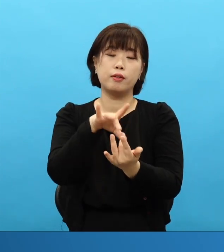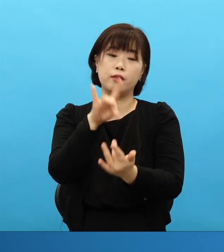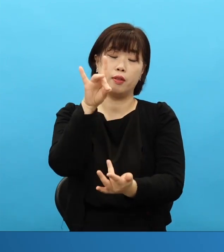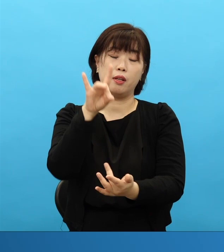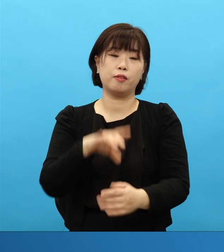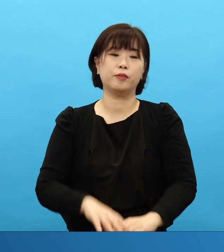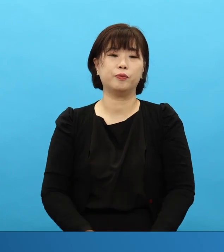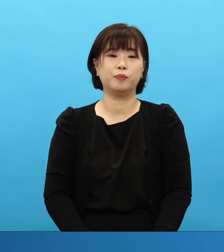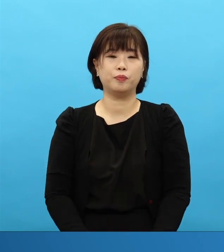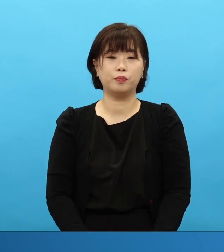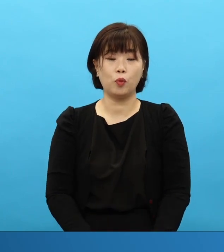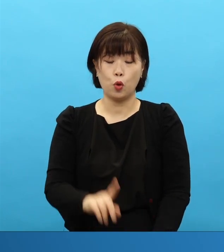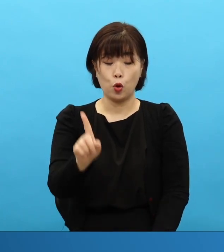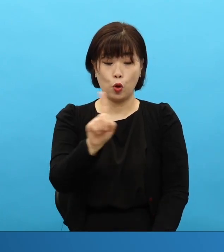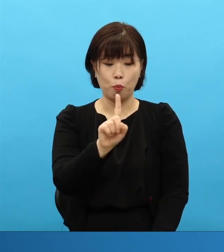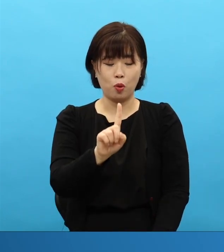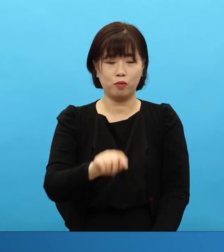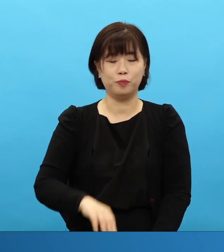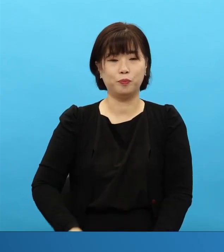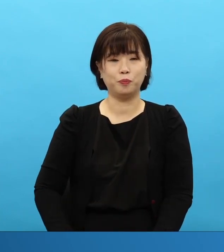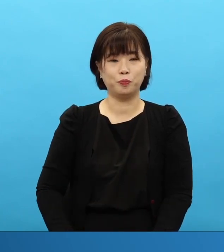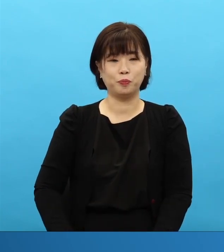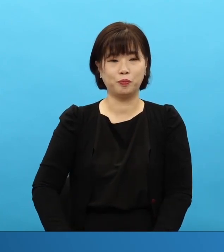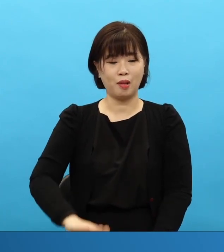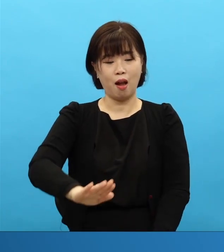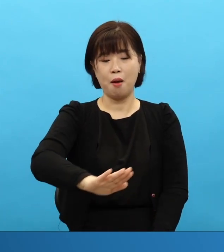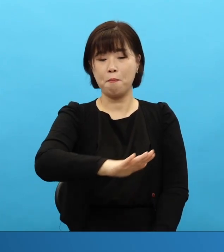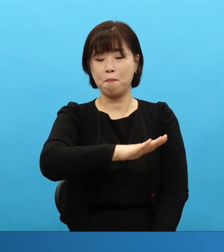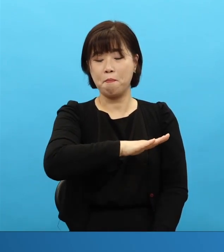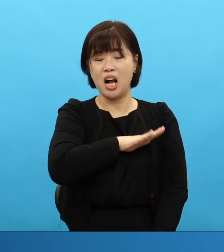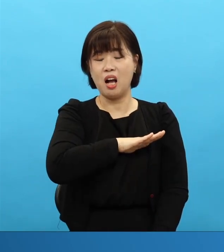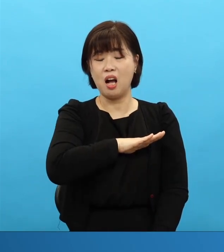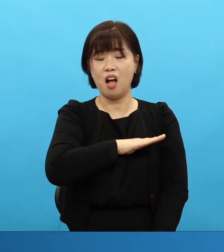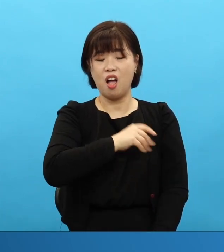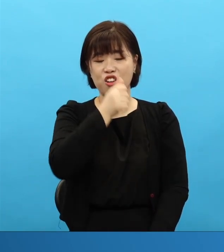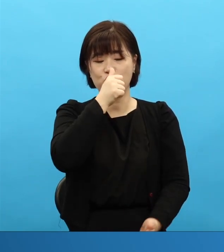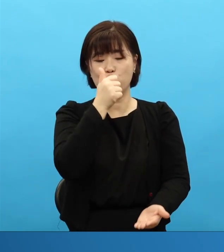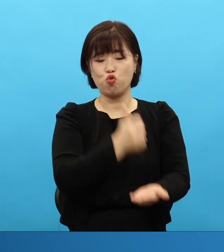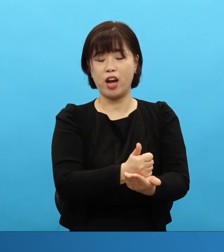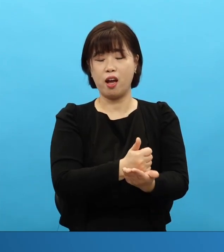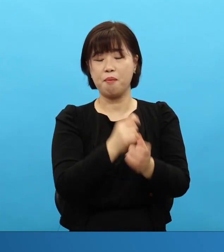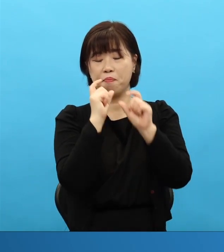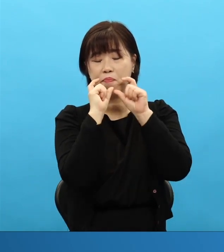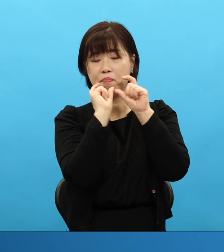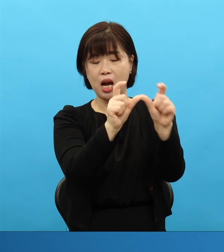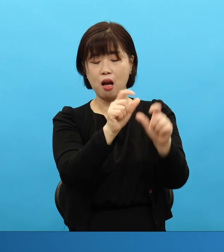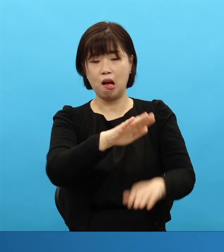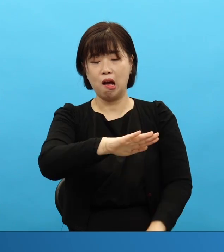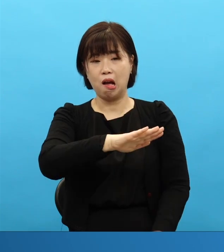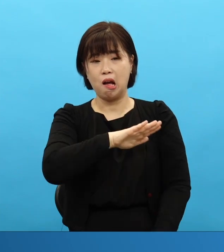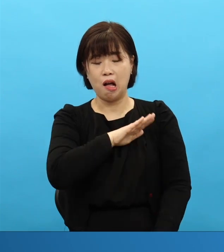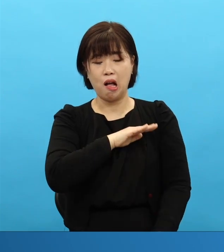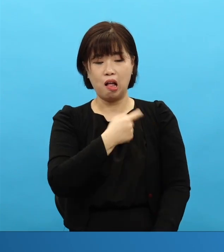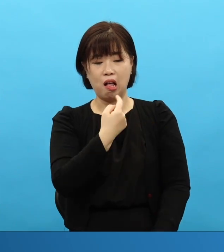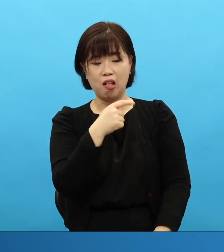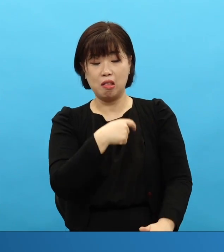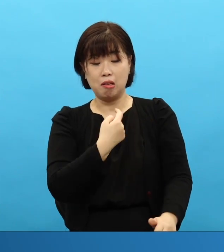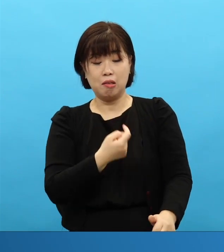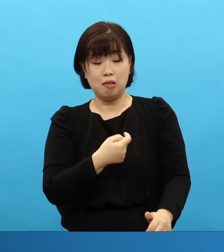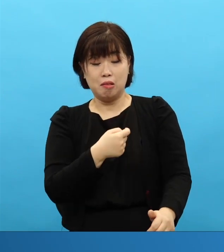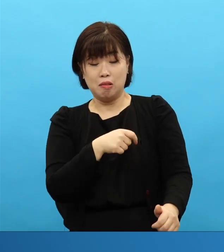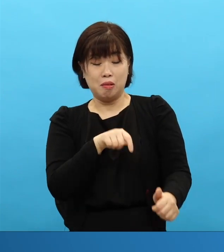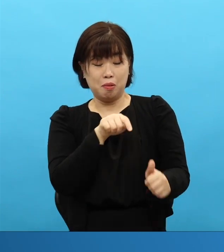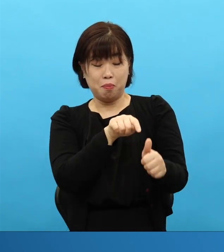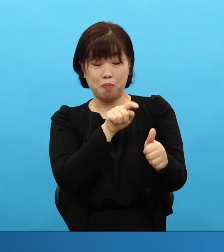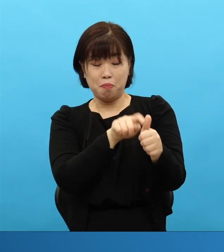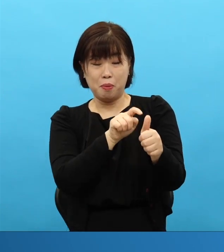수배를 받아 죽게 된 엘리야의 제자로 선택을 했어요. He chose to be the disciple of Elijah who was condemned to die.